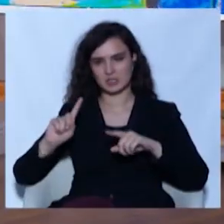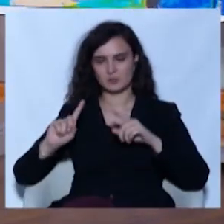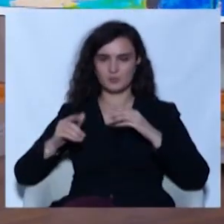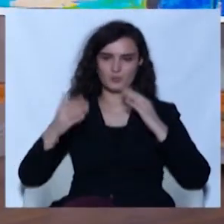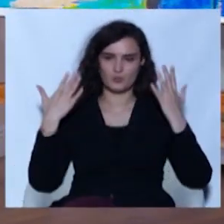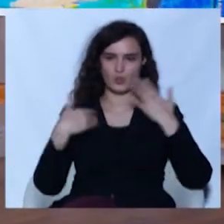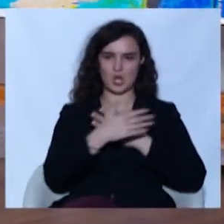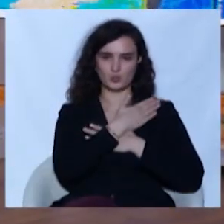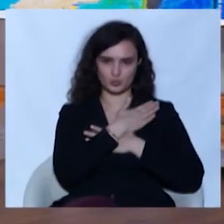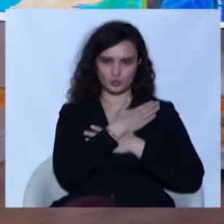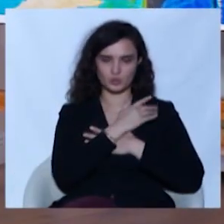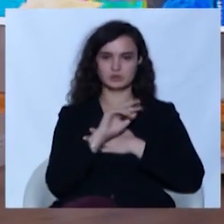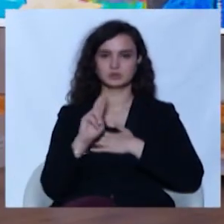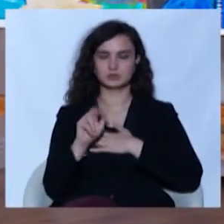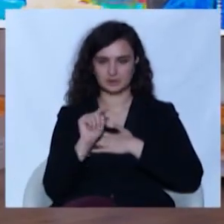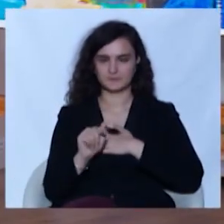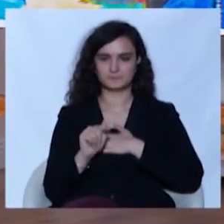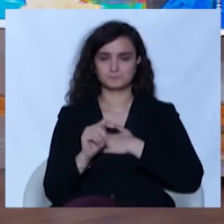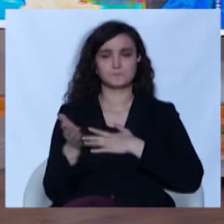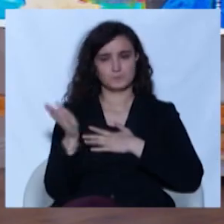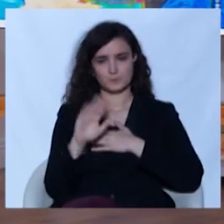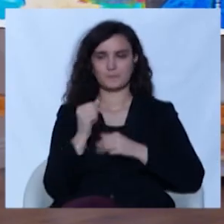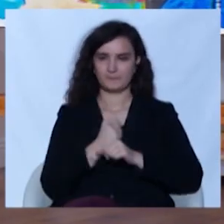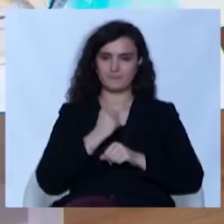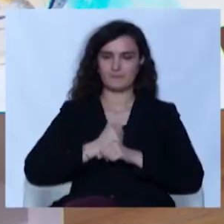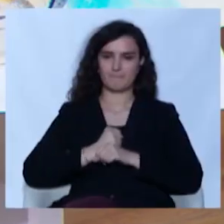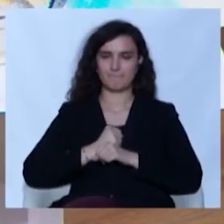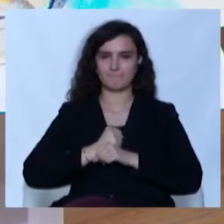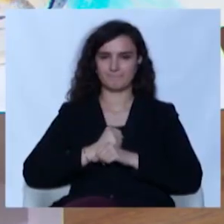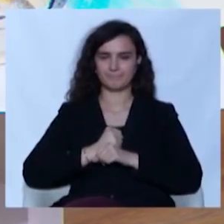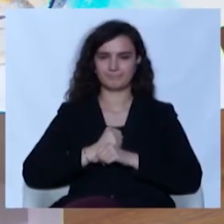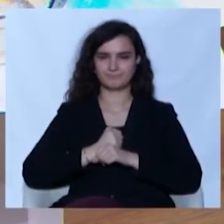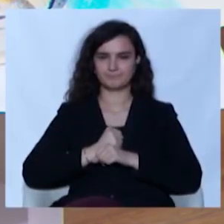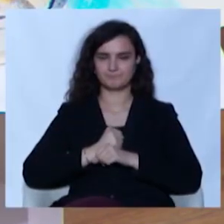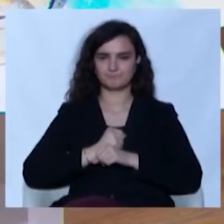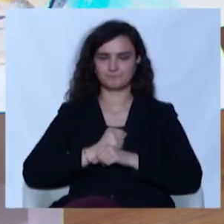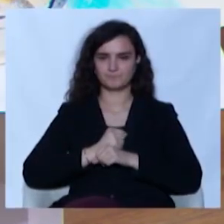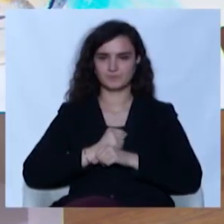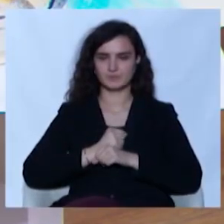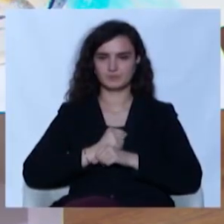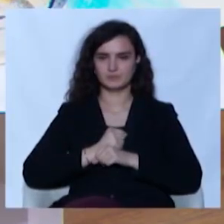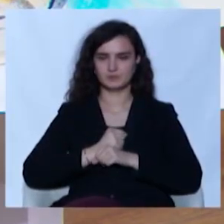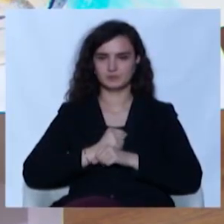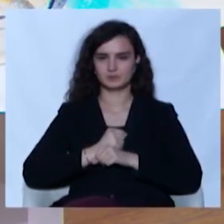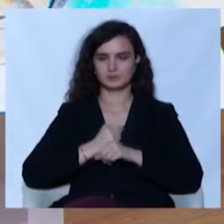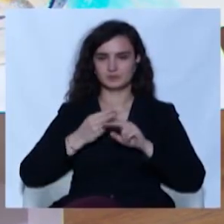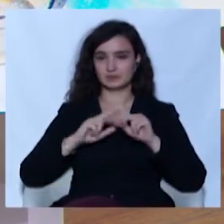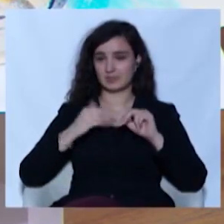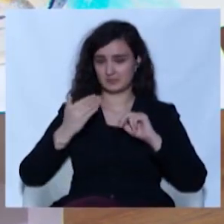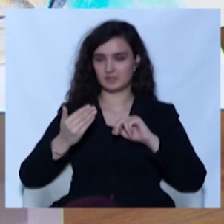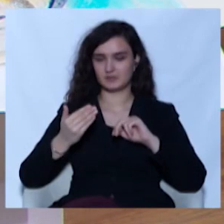что да, модит кавак этот, что ты думали, хо? А мы стоим,